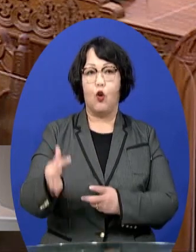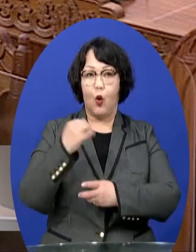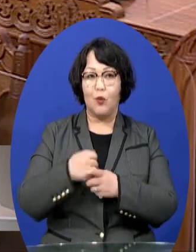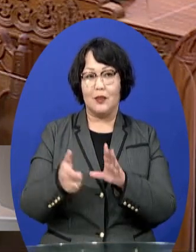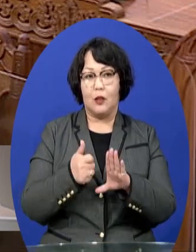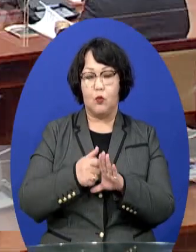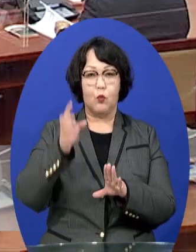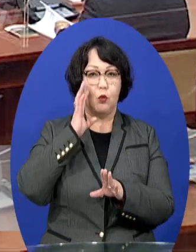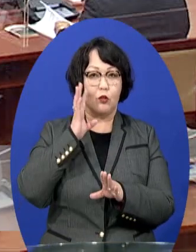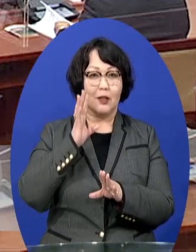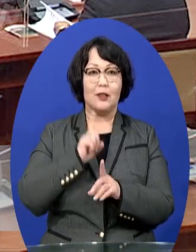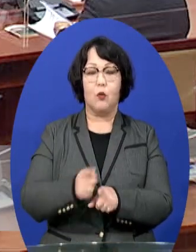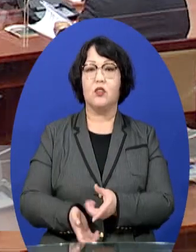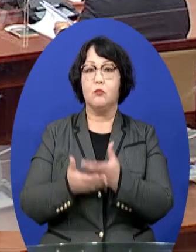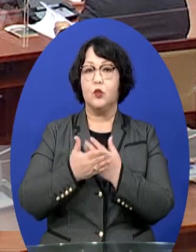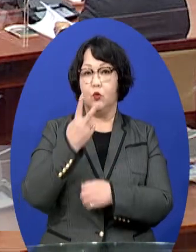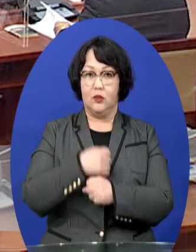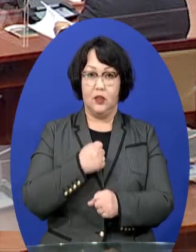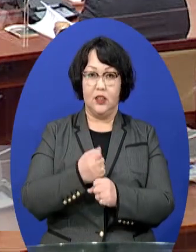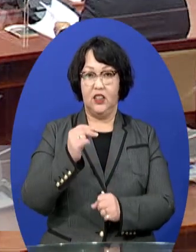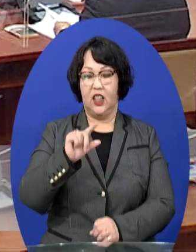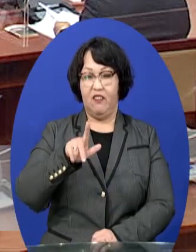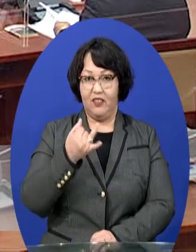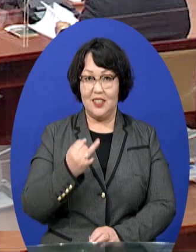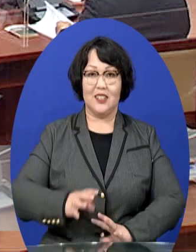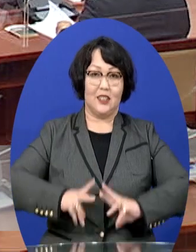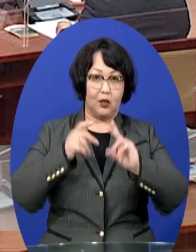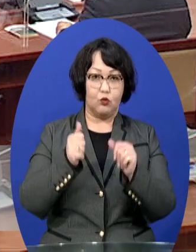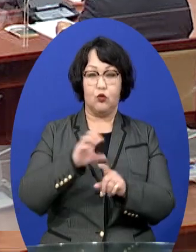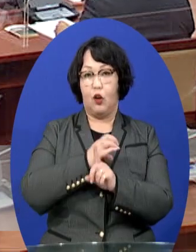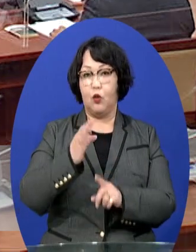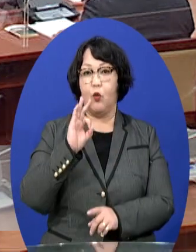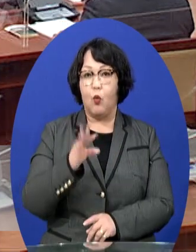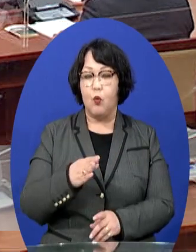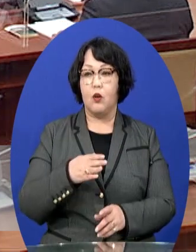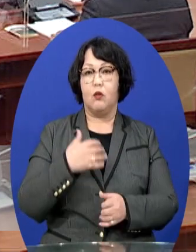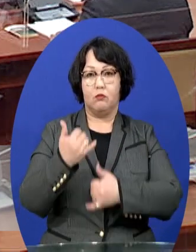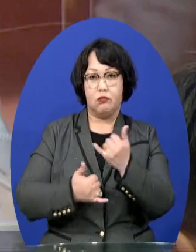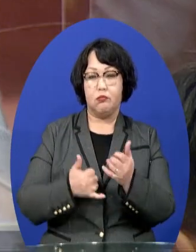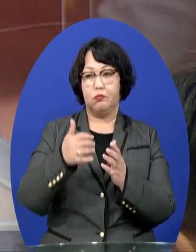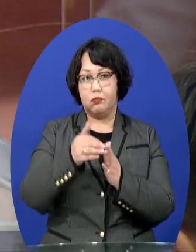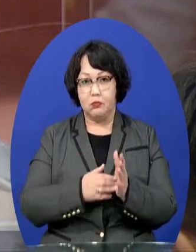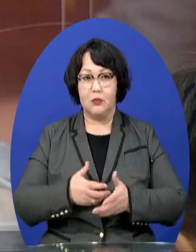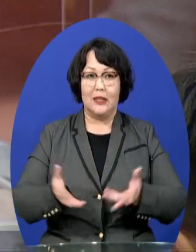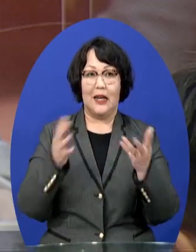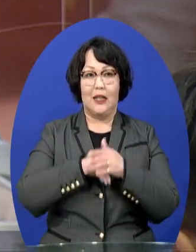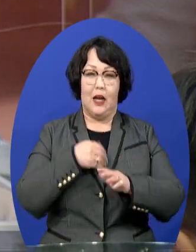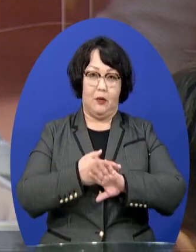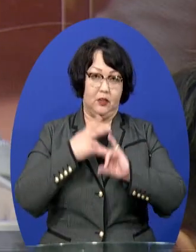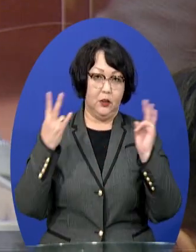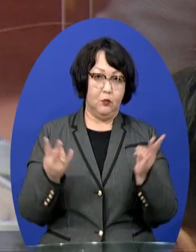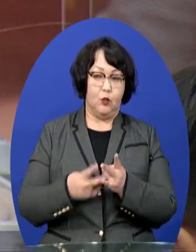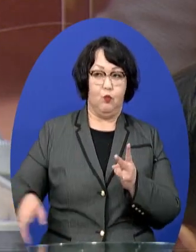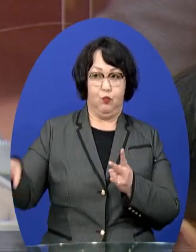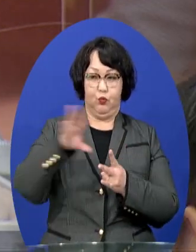татварын бодлогоор дэмжих, үйл ажиллагааны чадвархийг сайжруулах, соёлын өвийг түгээх, хадгалах, хамгаалахад нийгмийн бүх талын